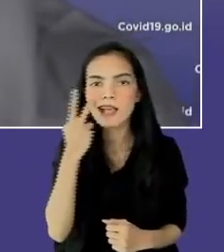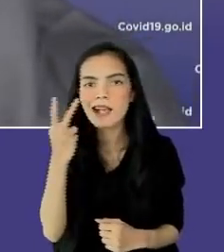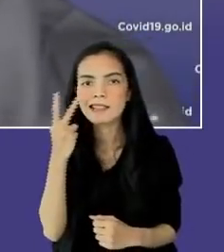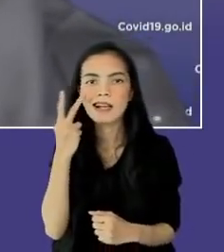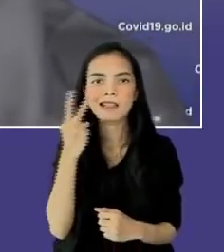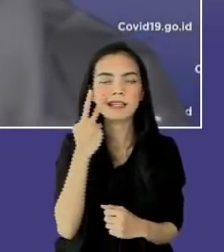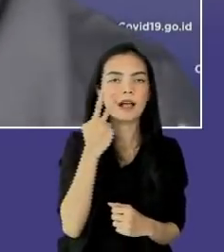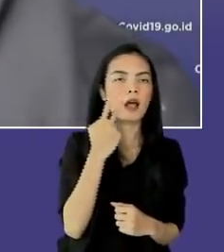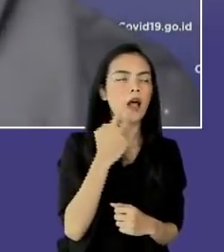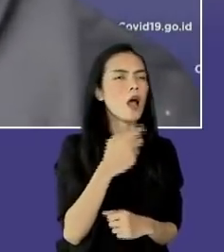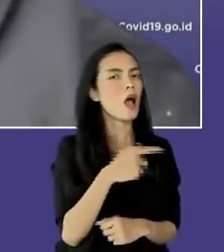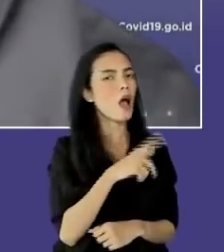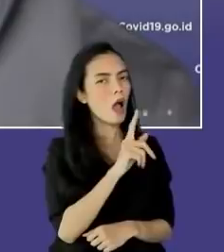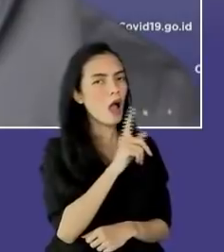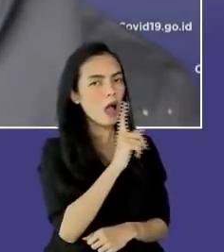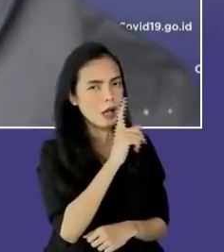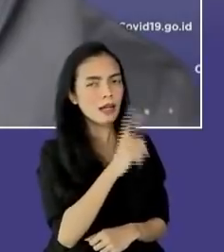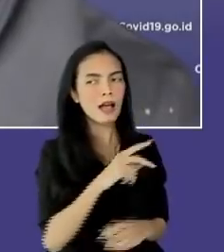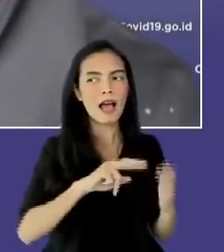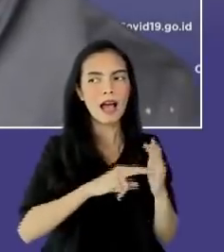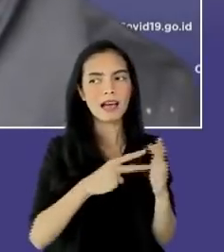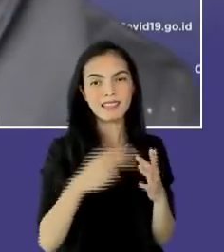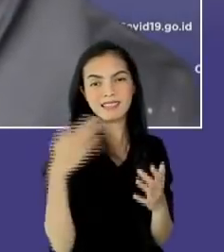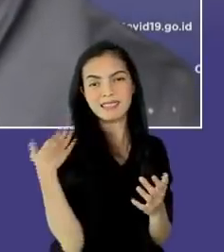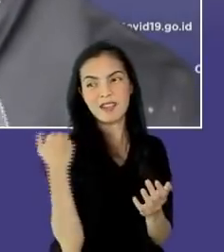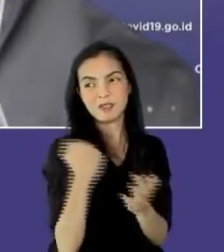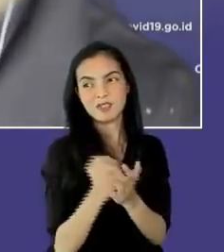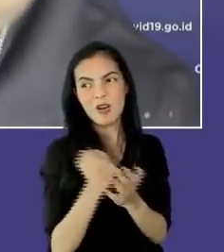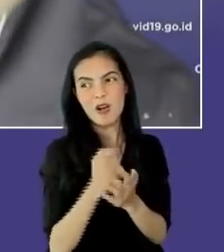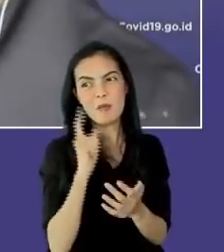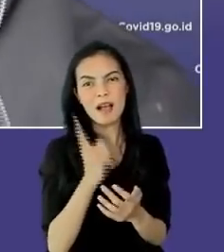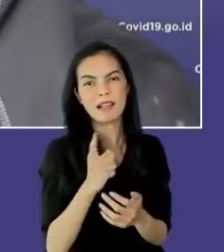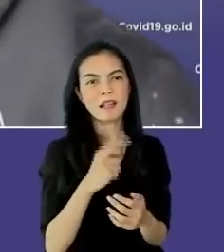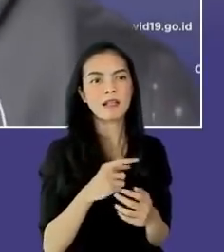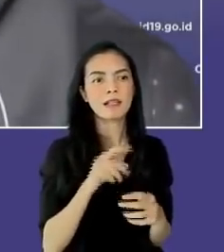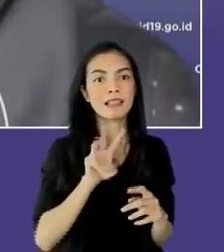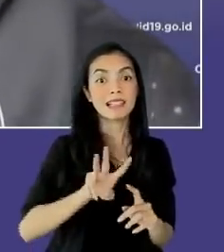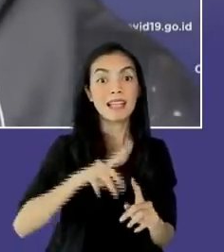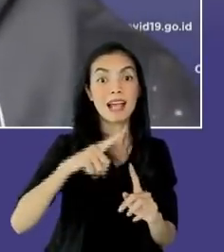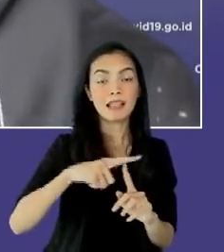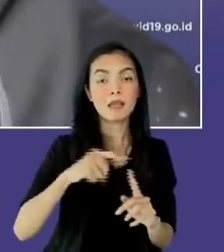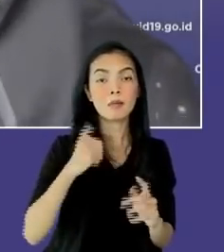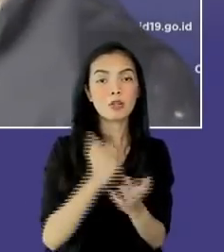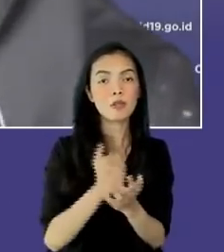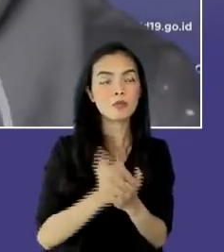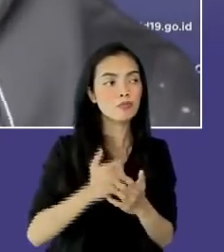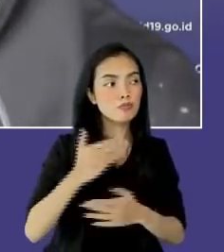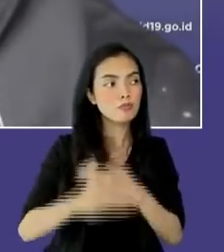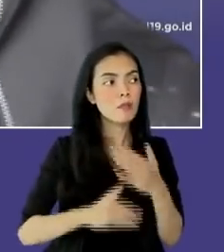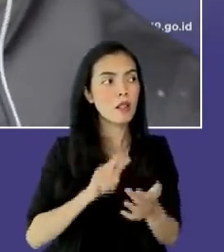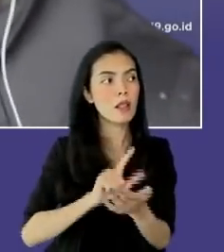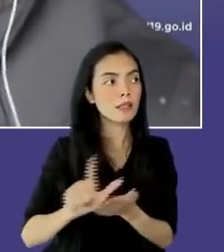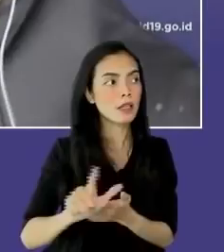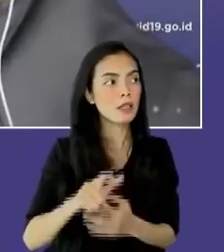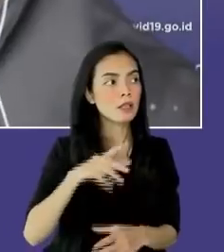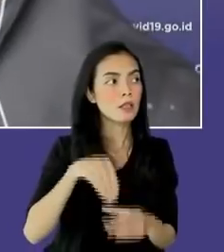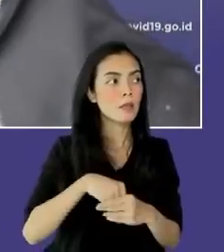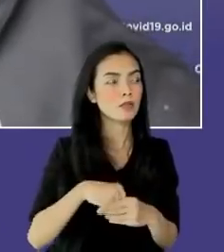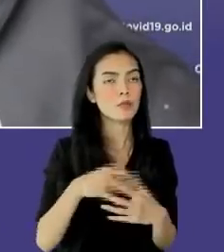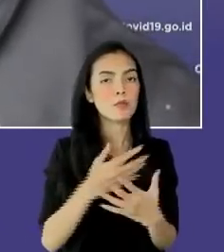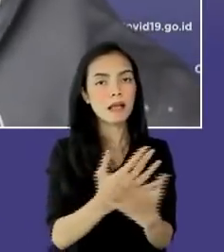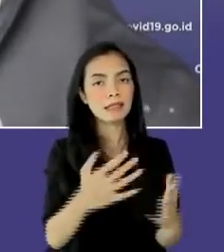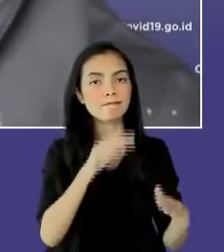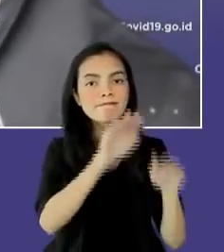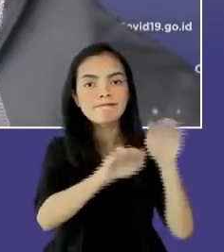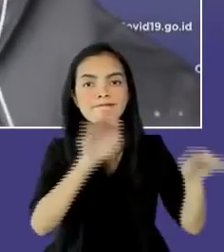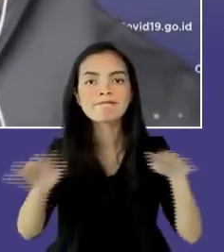menjaga. Nah, jadi sebetulnya kita semua punya peran nih sebetulnya ya, supaya 3T-nya ini bisa berjalan dengan baik. Salah satunya adalah mengingatkan